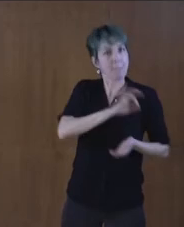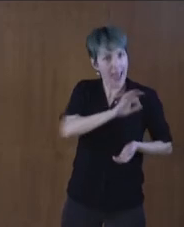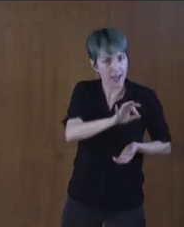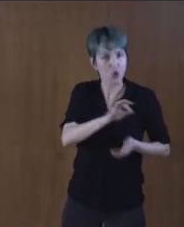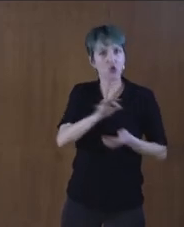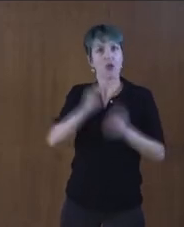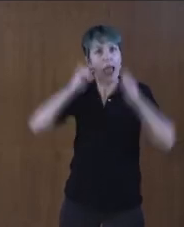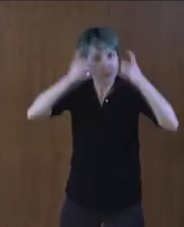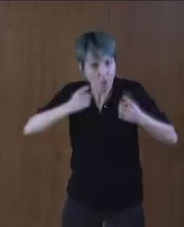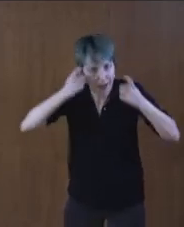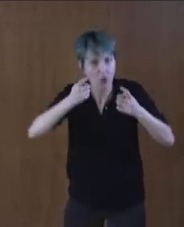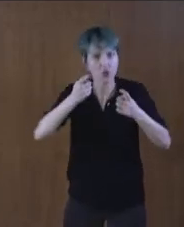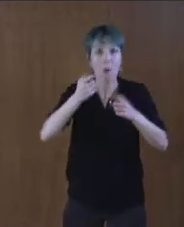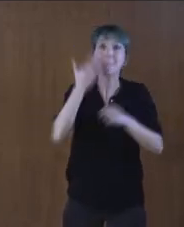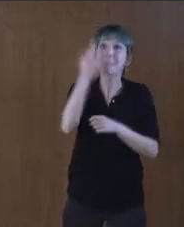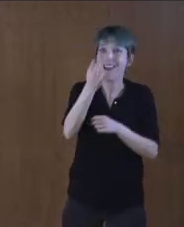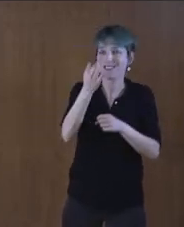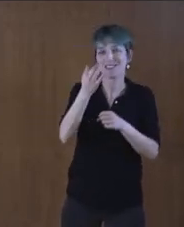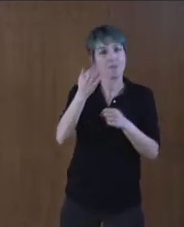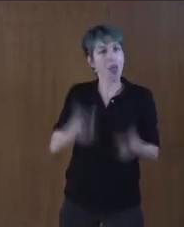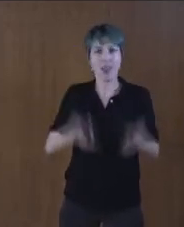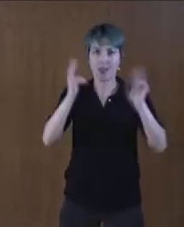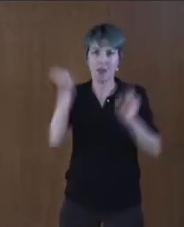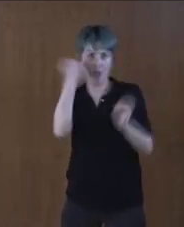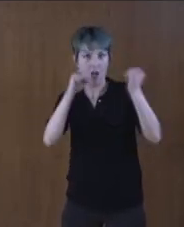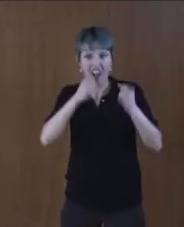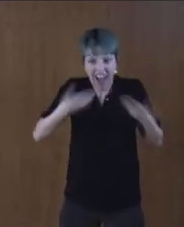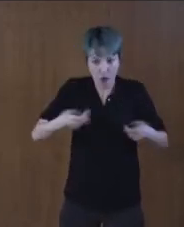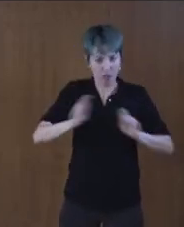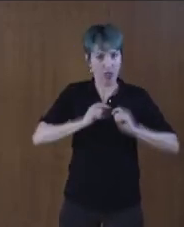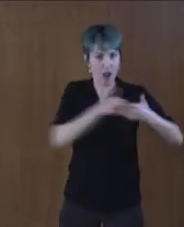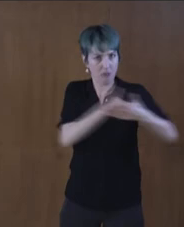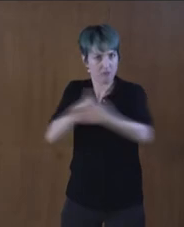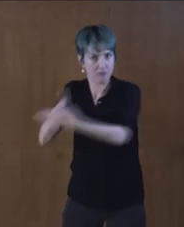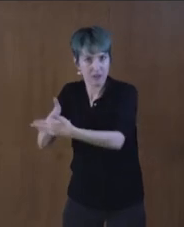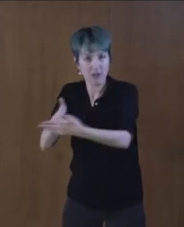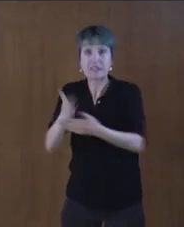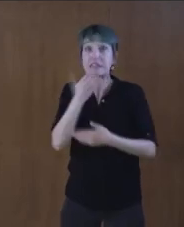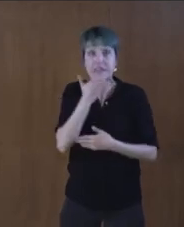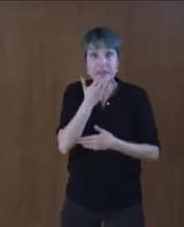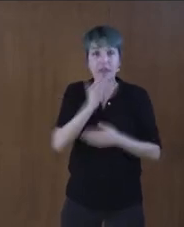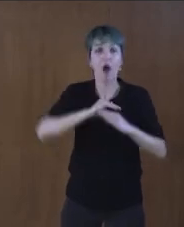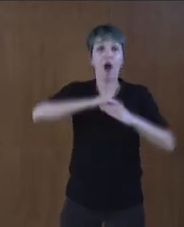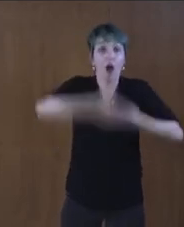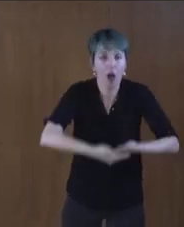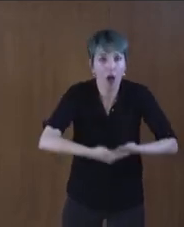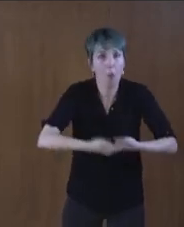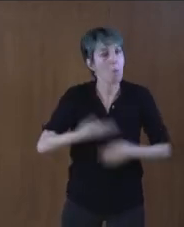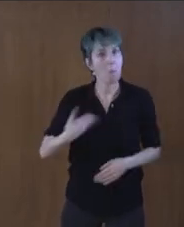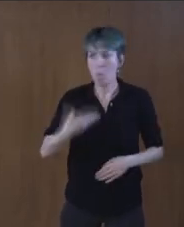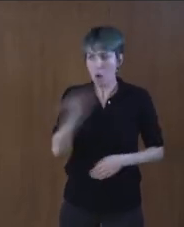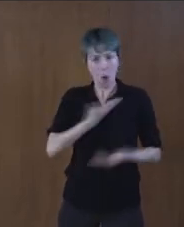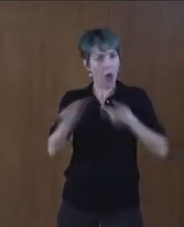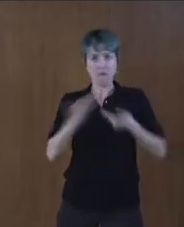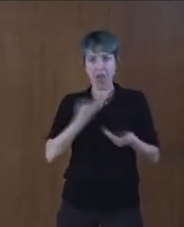de moviments. Tenim limitacions absurdes que, si s'eliminessin, no perjudicarien